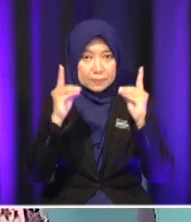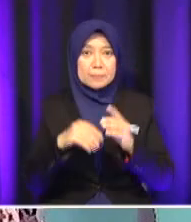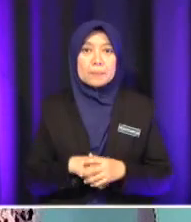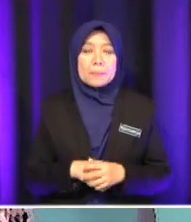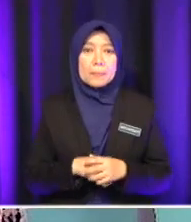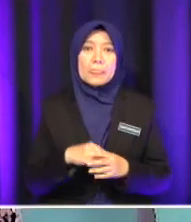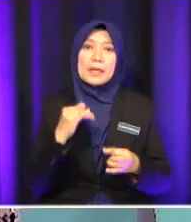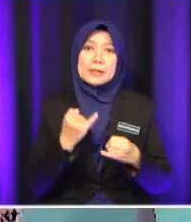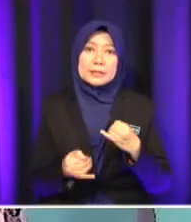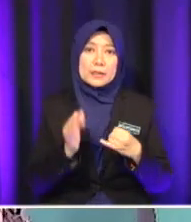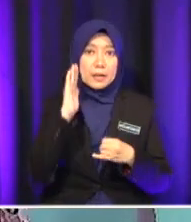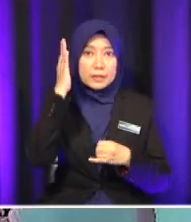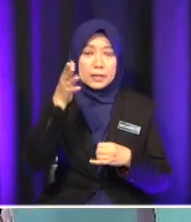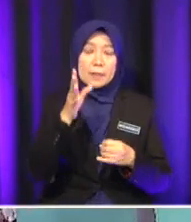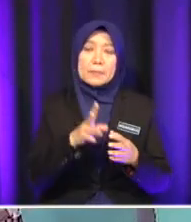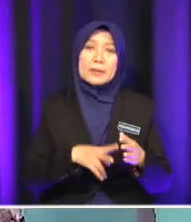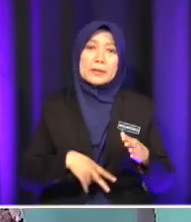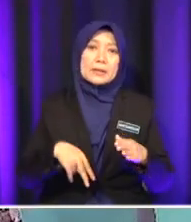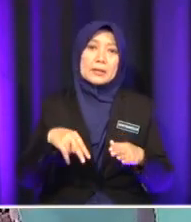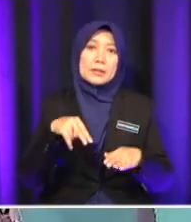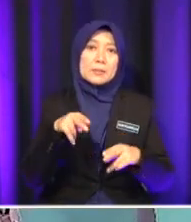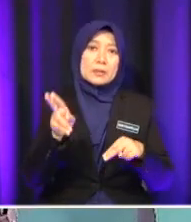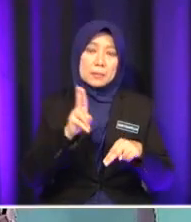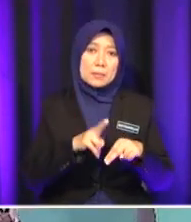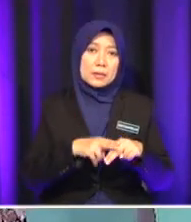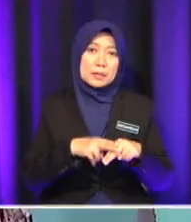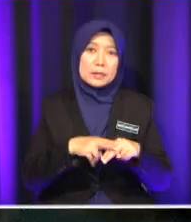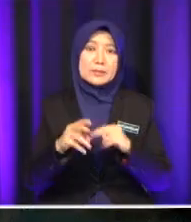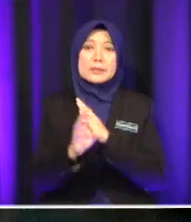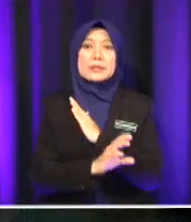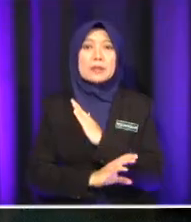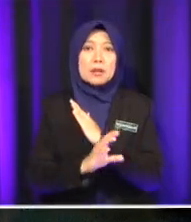akan meningkatkan produk Titi negara